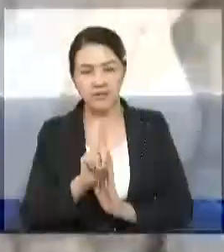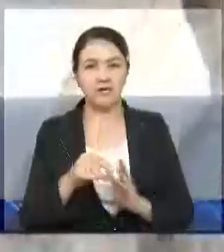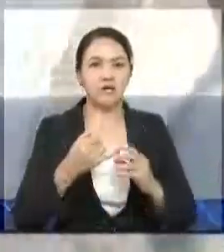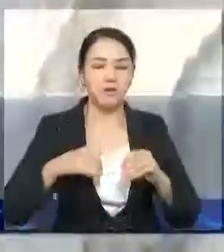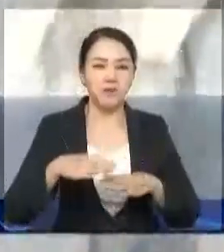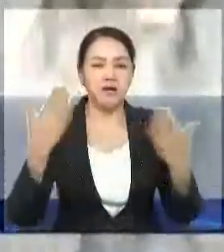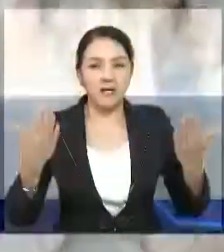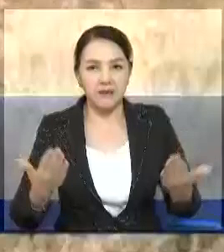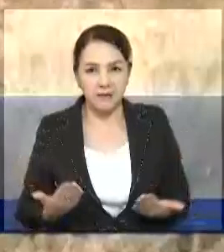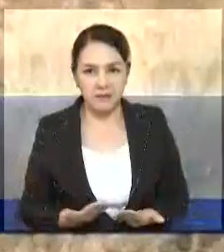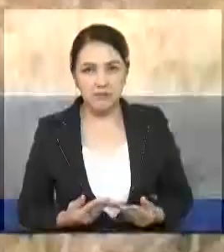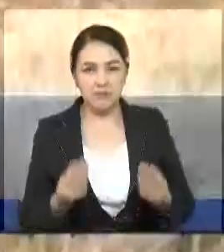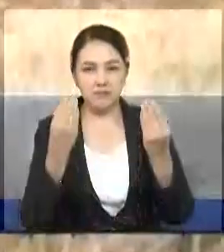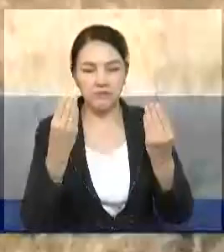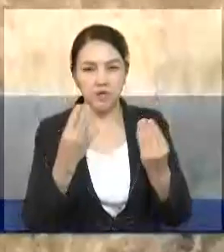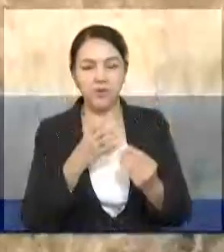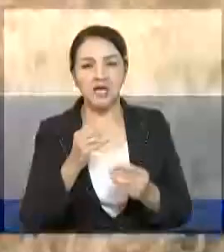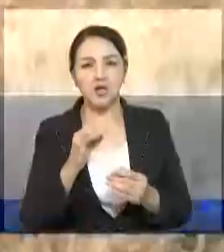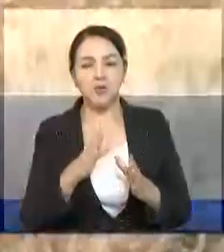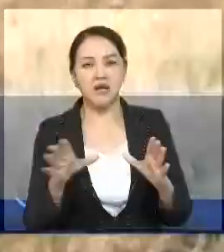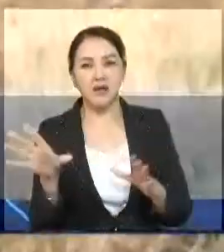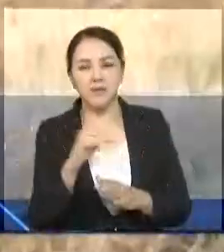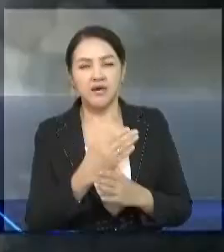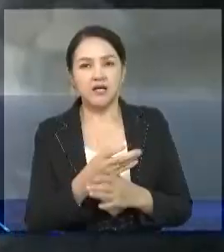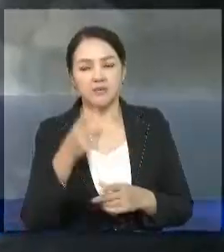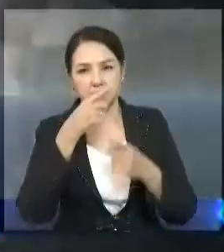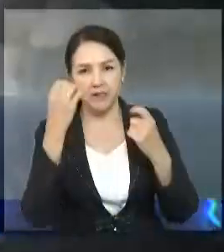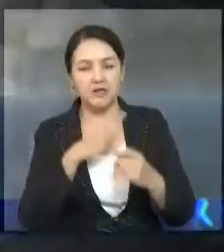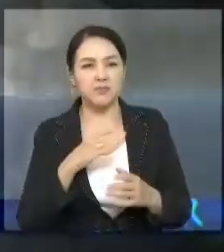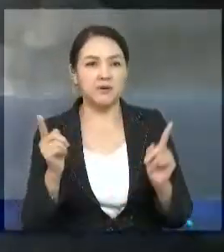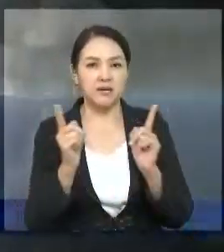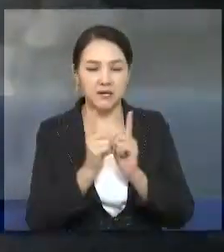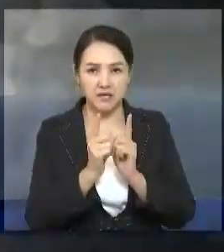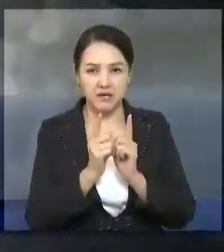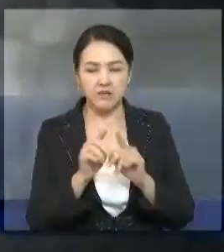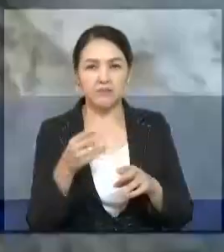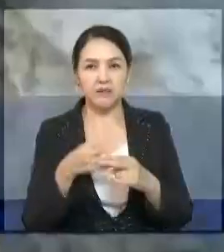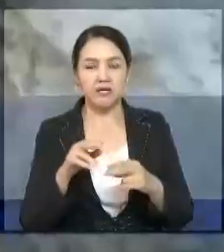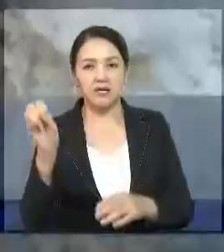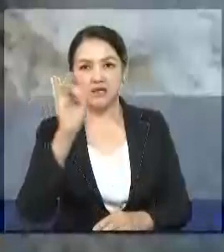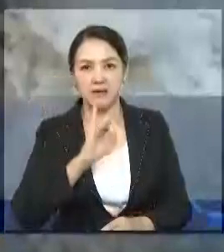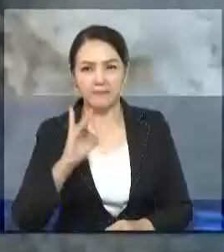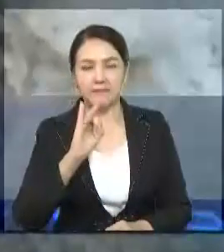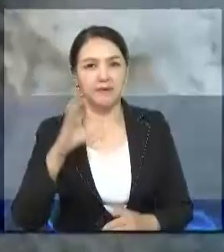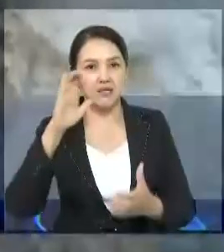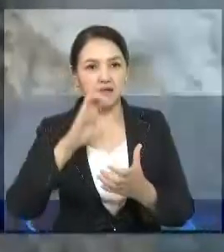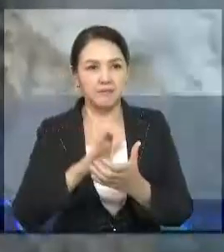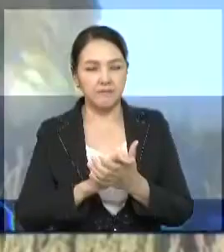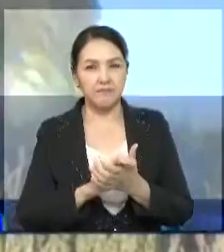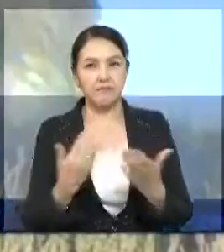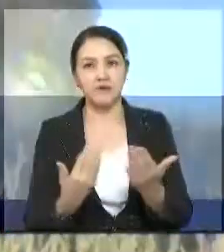жергілікті тұрғындар арасында құнды жәдігер мұралардың барынан бейхабар жандар да кездеседі. Сондықтан тарихи мұраларды таныту мен